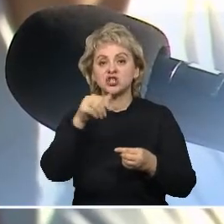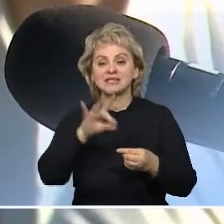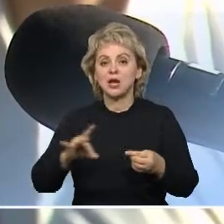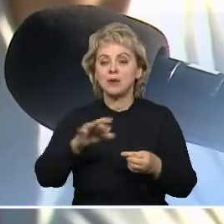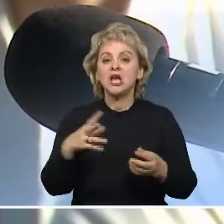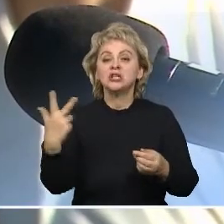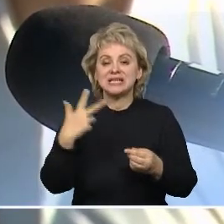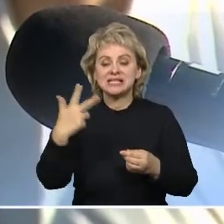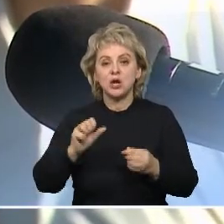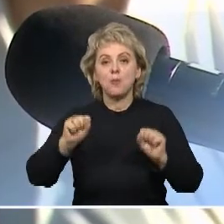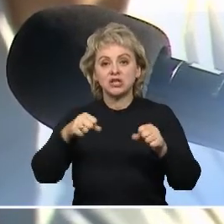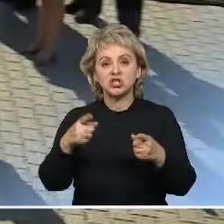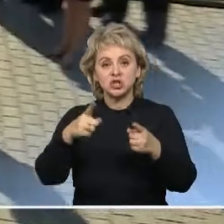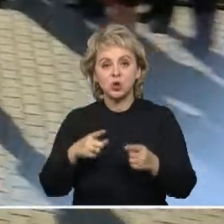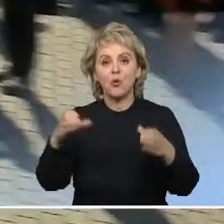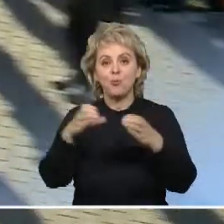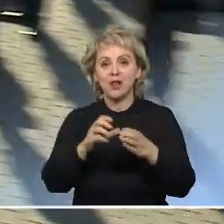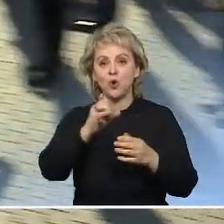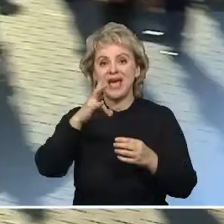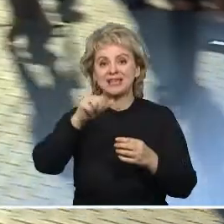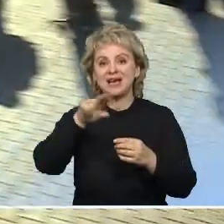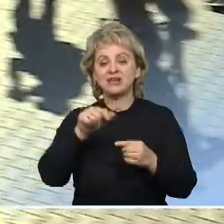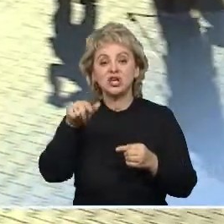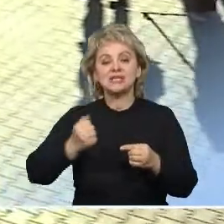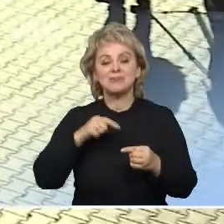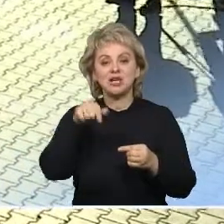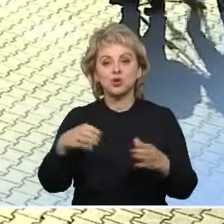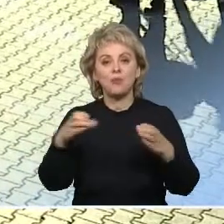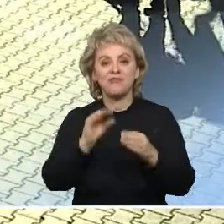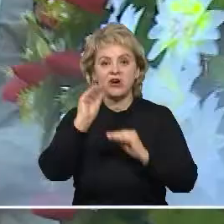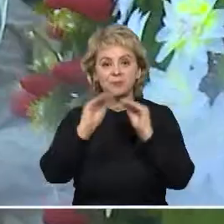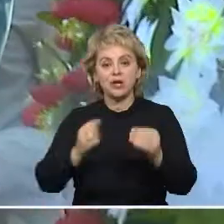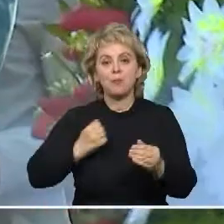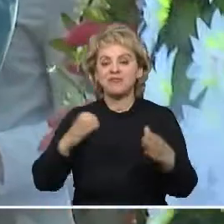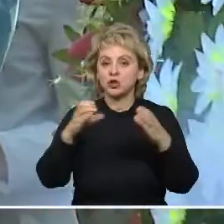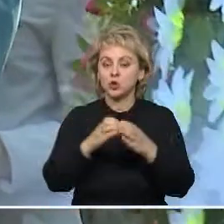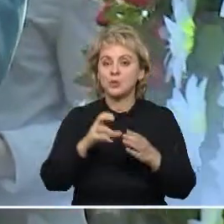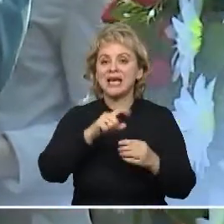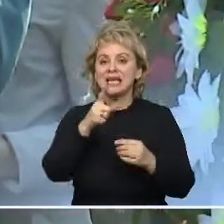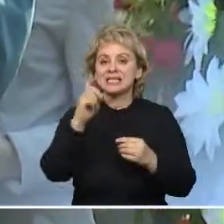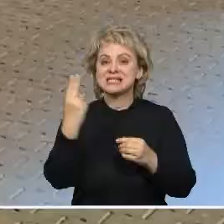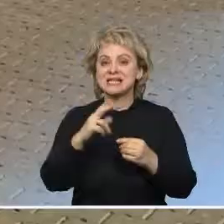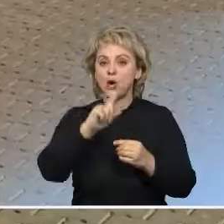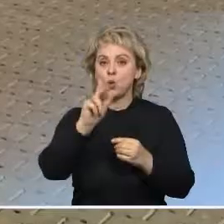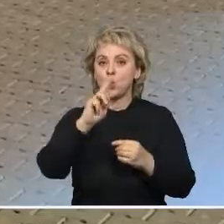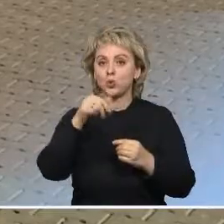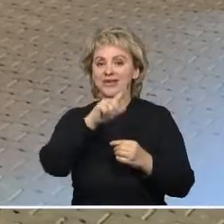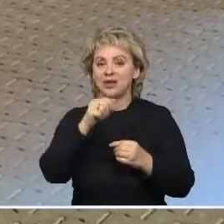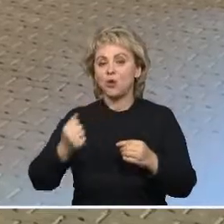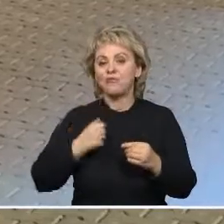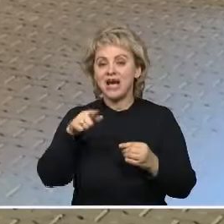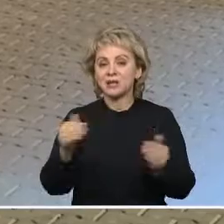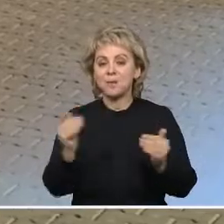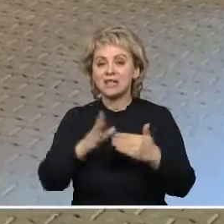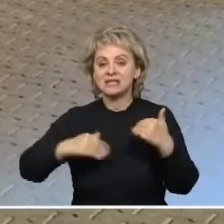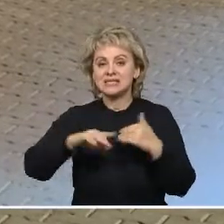33-м мотострелковом полку НКВД. Из бойцов этого полка формировались боевые группы десанта Цезаря Куникова. В бою на Малой